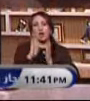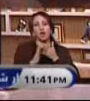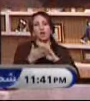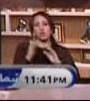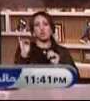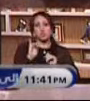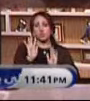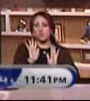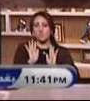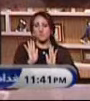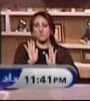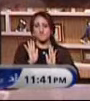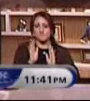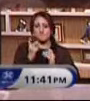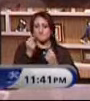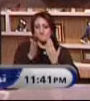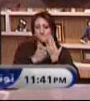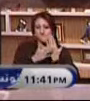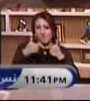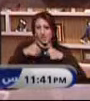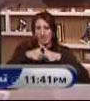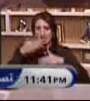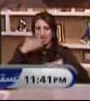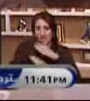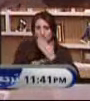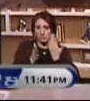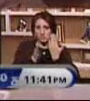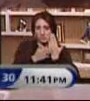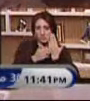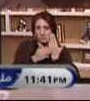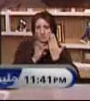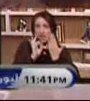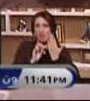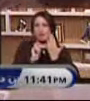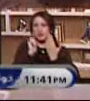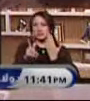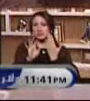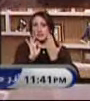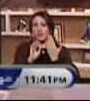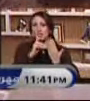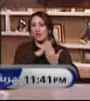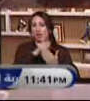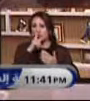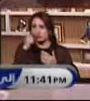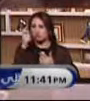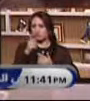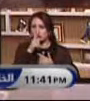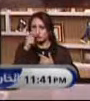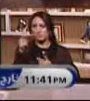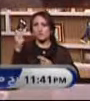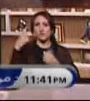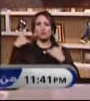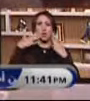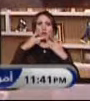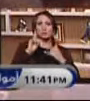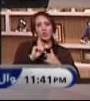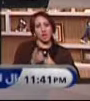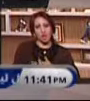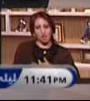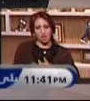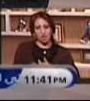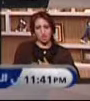نعم بس لكن مش يعني خليها تقول له أنا عايز لفلوسك ولا عايزك أنت نعم العصر نعم طيب اعود